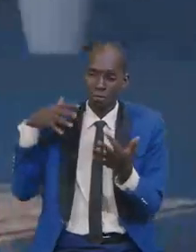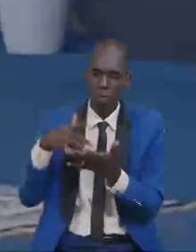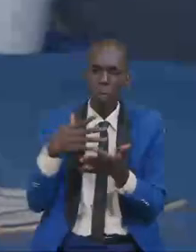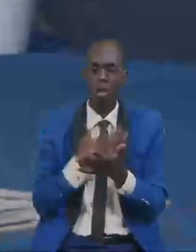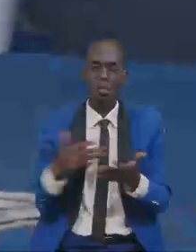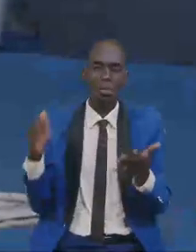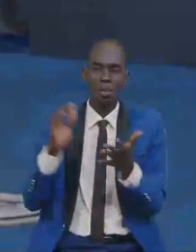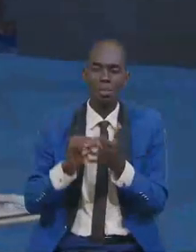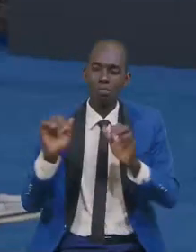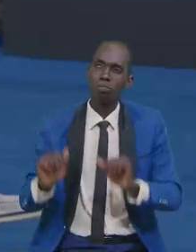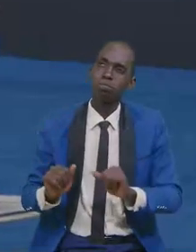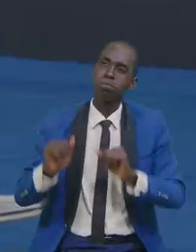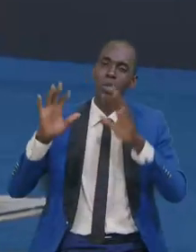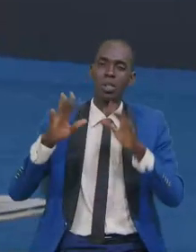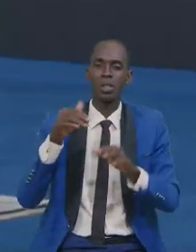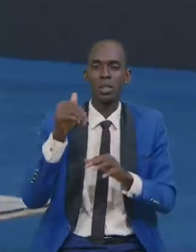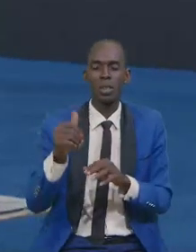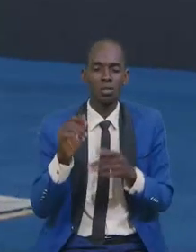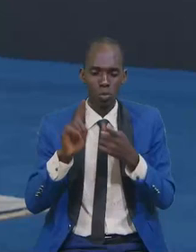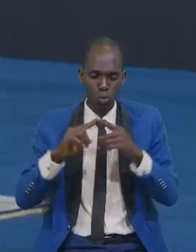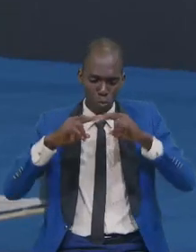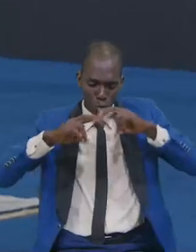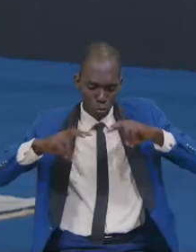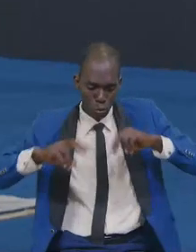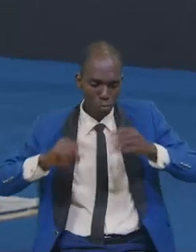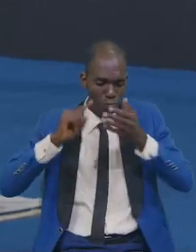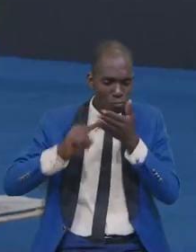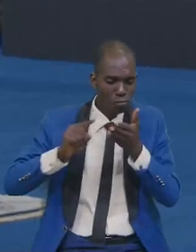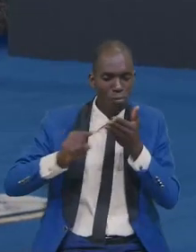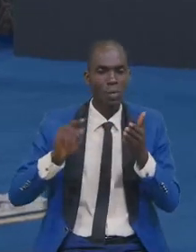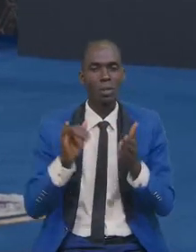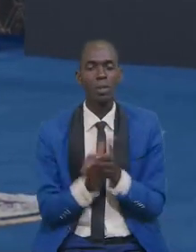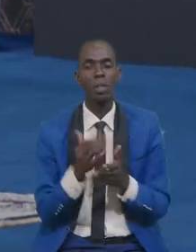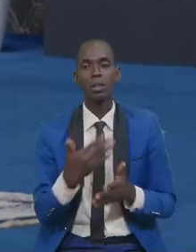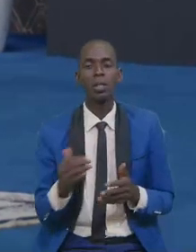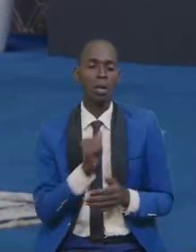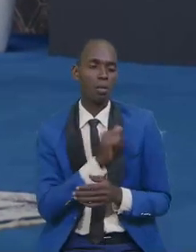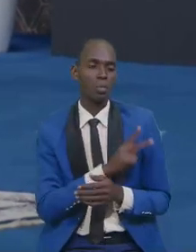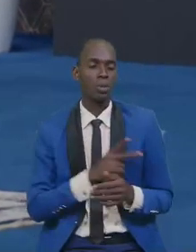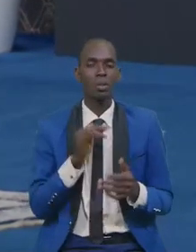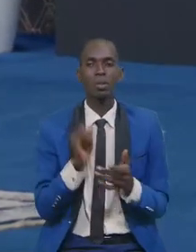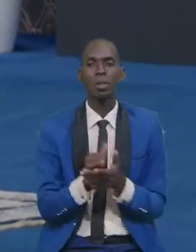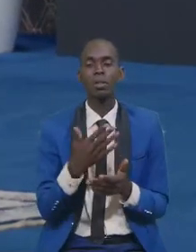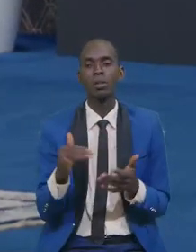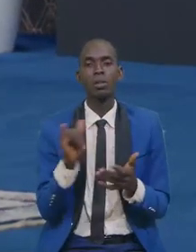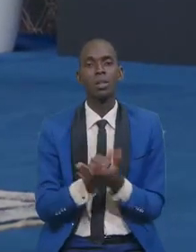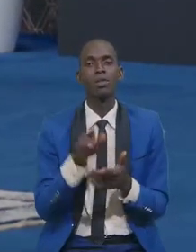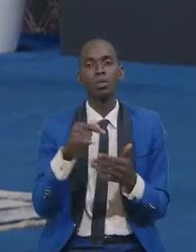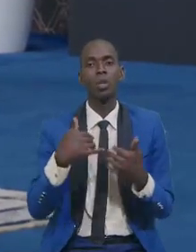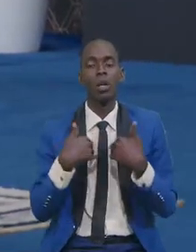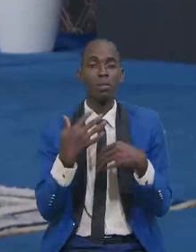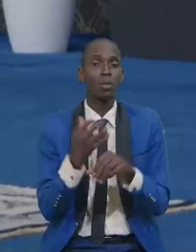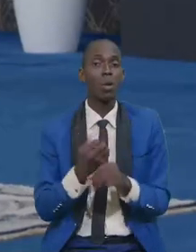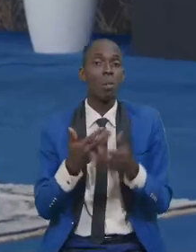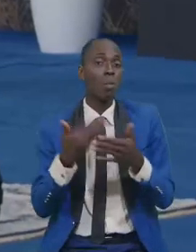vous consacrer. Vous ne continuez plus en examinant cette chose, à apprécier cette chose que vous avez